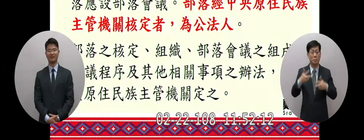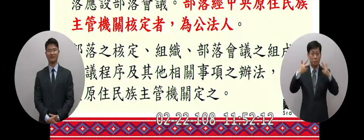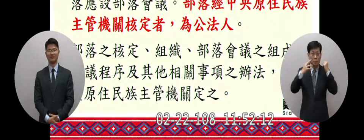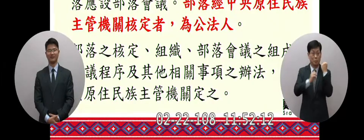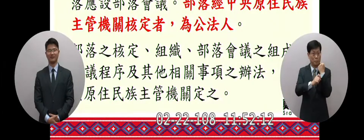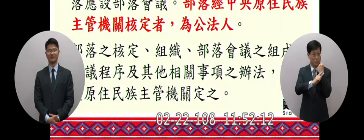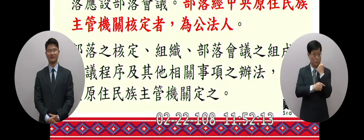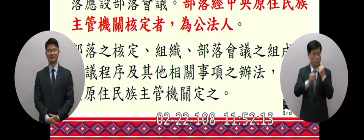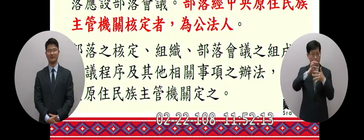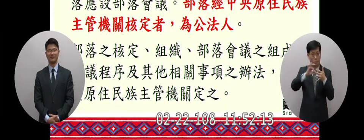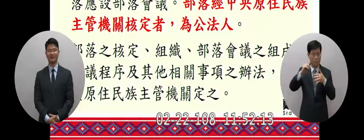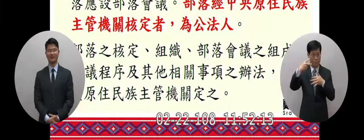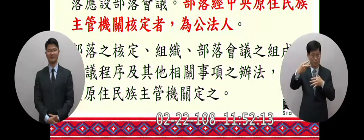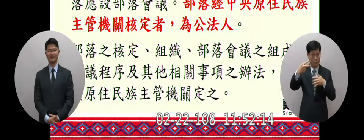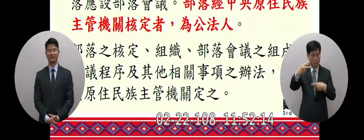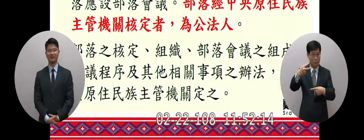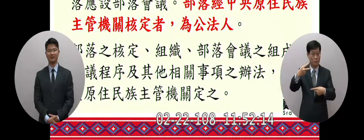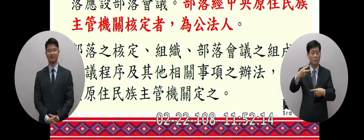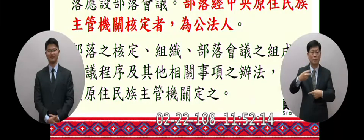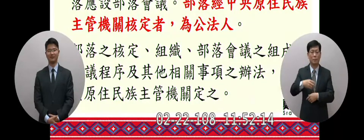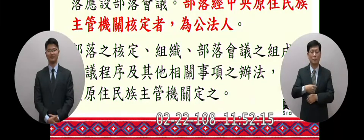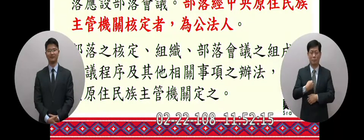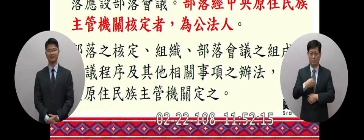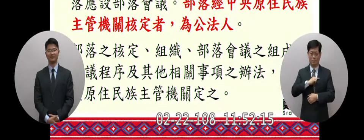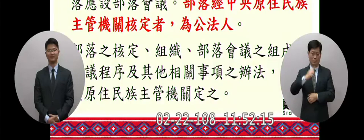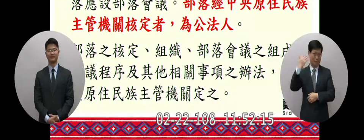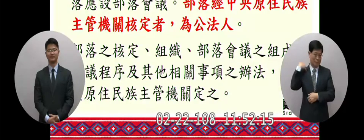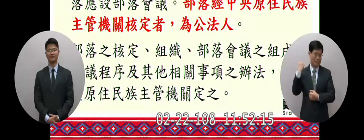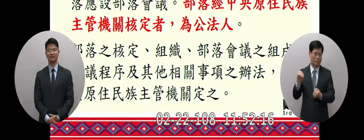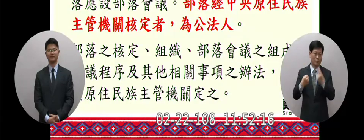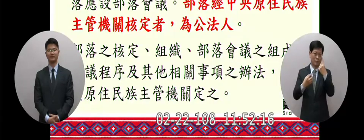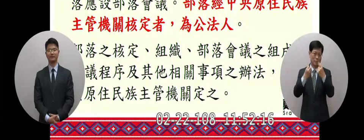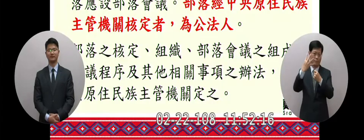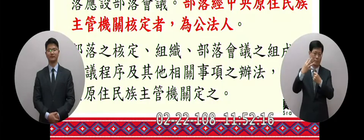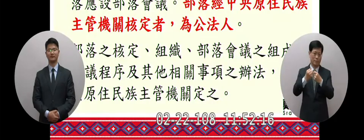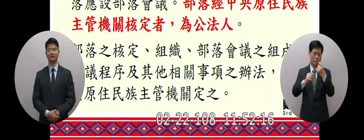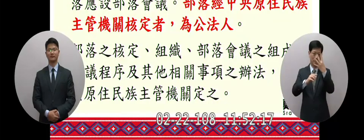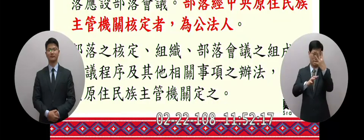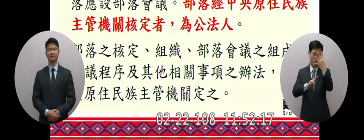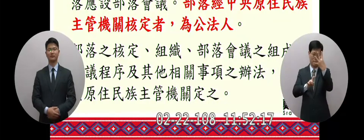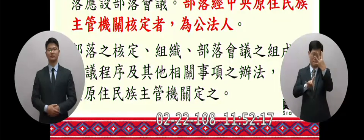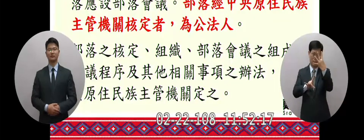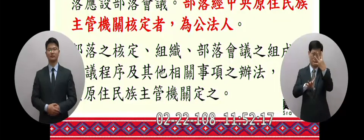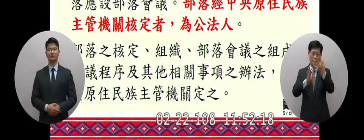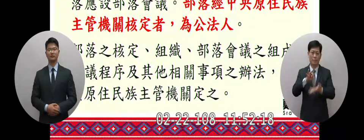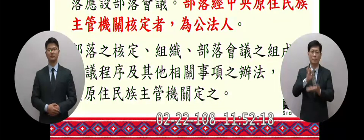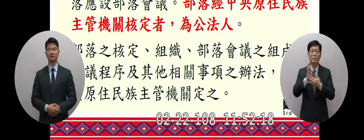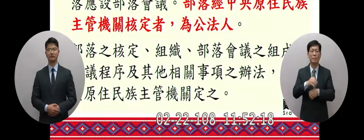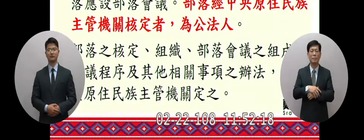民族基本法第二条之一，啊，是本席在1104年4月15日提案，